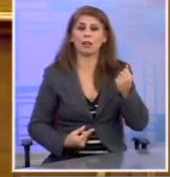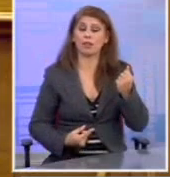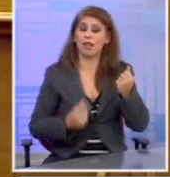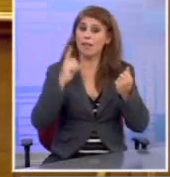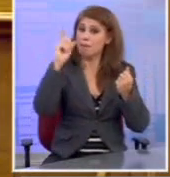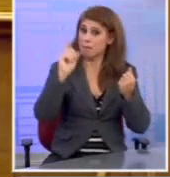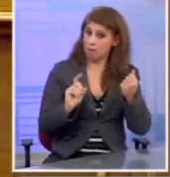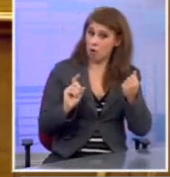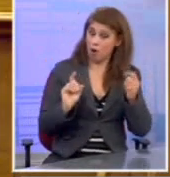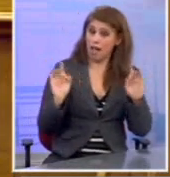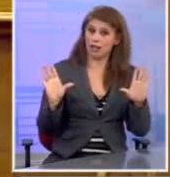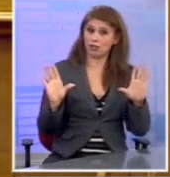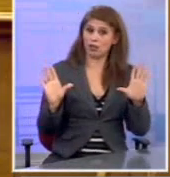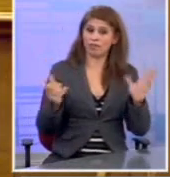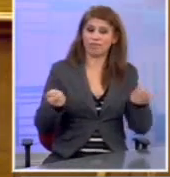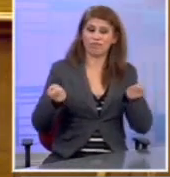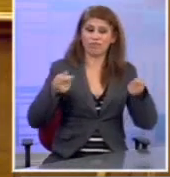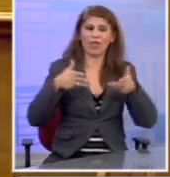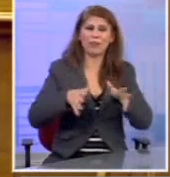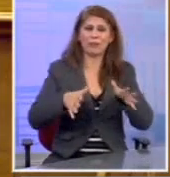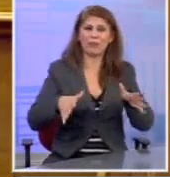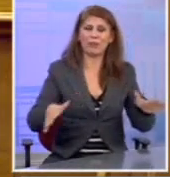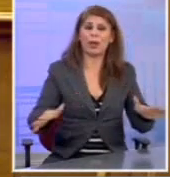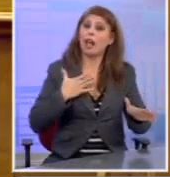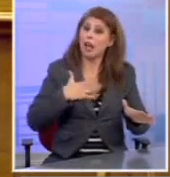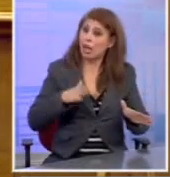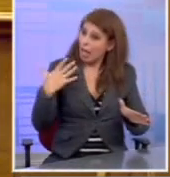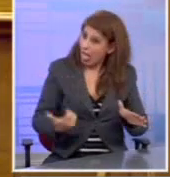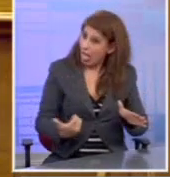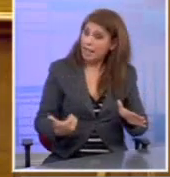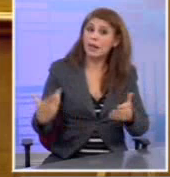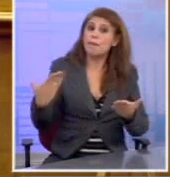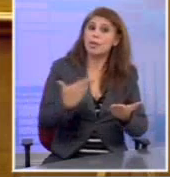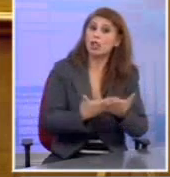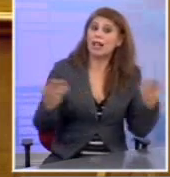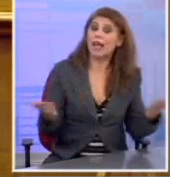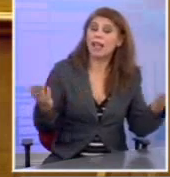εκτός από το να δημαγωγείτε θα είχατε να καταθέσετε καμία πρόταση για το πώς